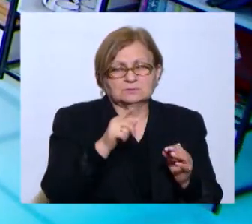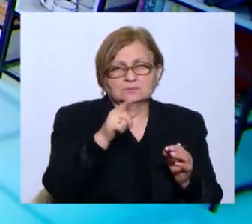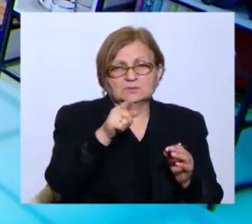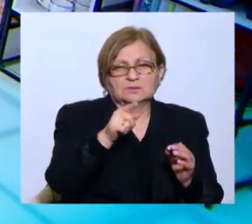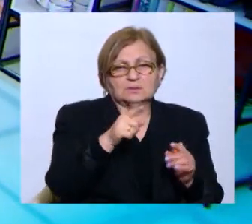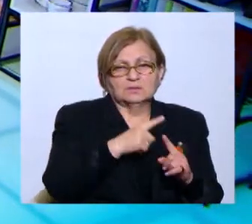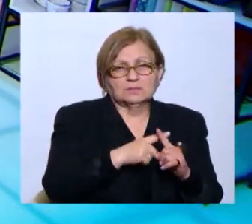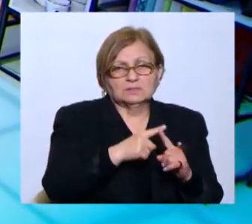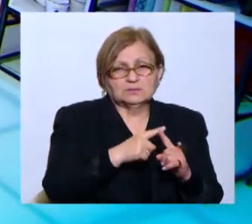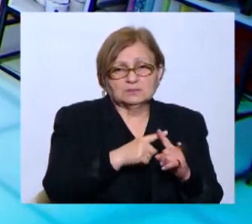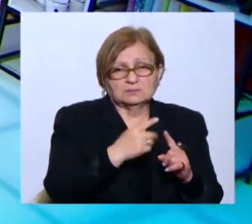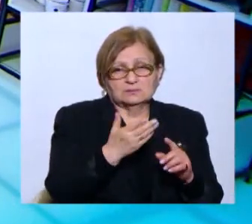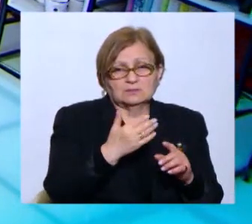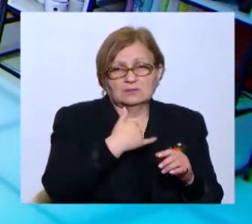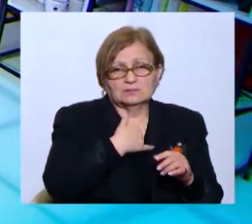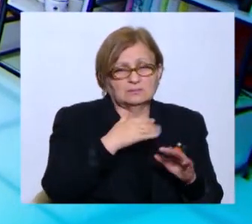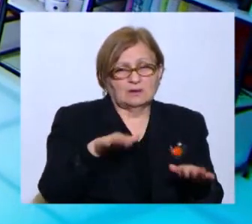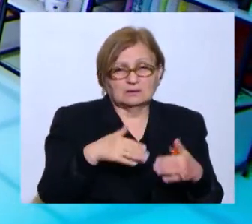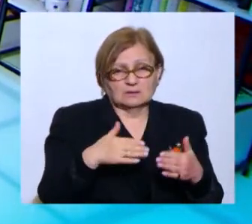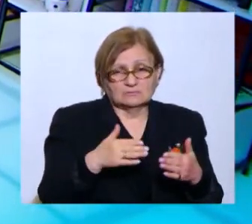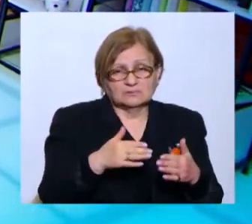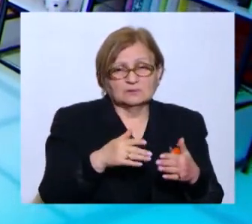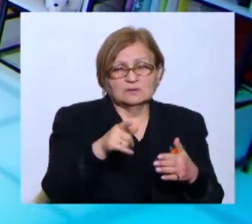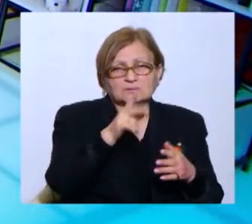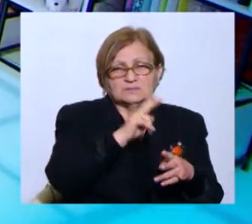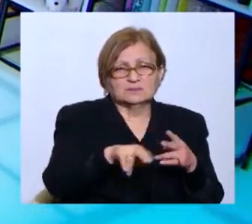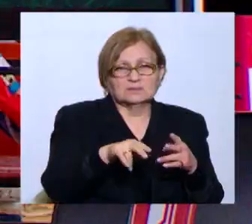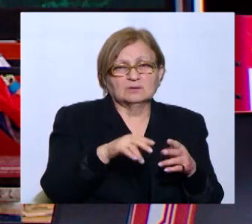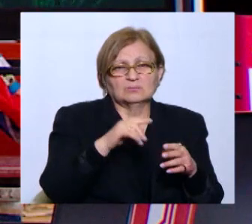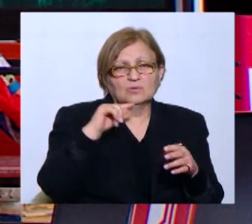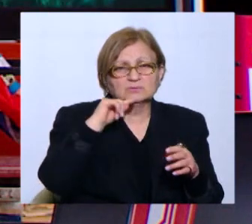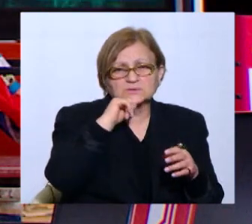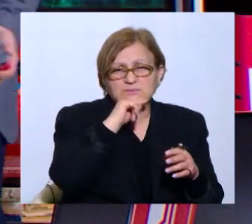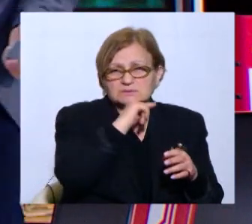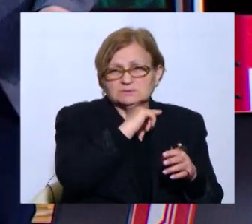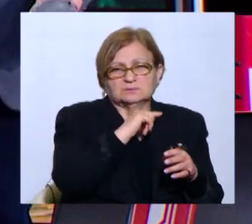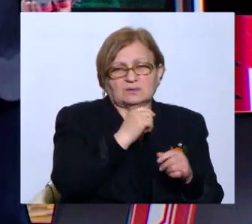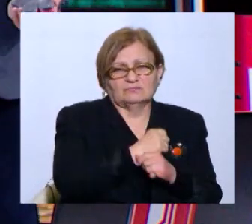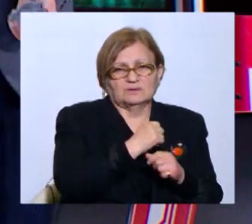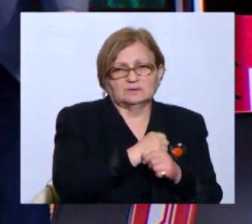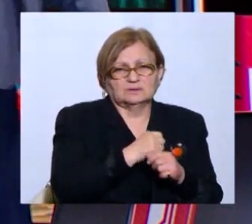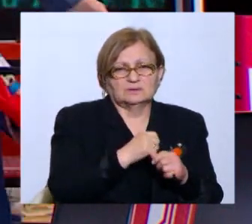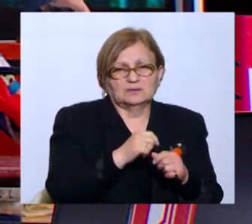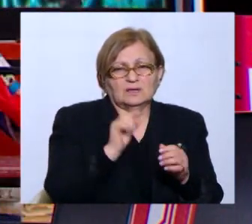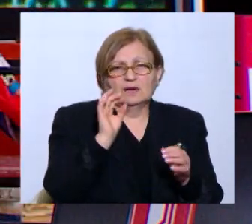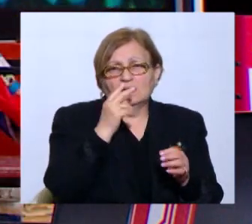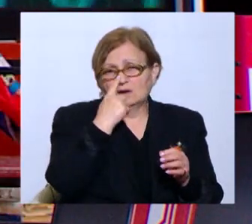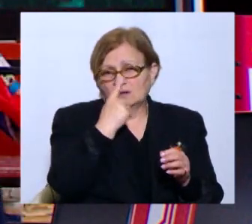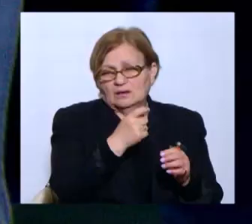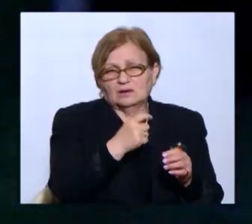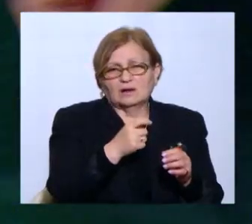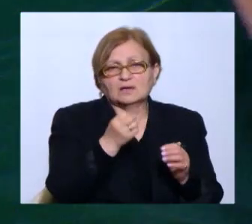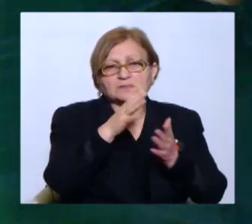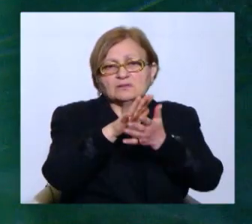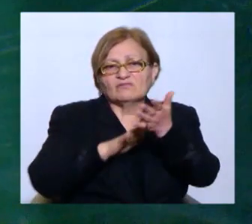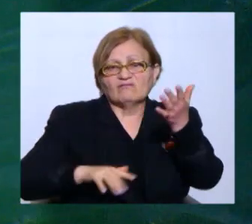ქვემოთ, ჩვენ ფუნქცია არაფერი არ გვეგნება, ეს სივრცე უბრალოდ დაიკარგება, ამიტომ მოდით გავავლოთ სადღაც აქ. მივანიშნოთ, რომ რა თქმა უნდა გრძელდება